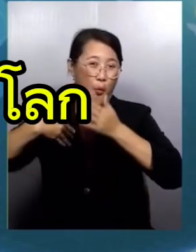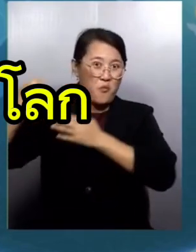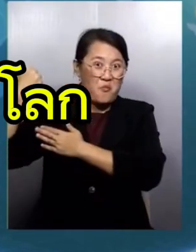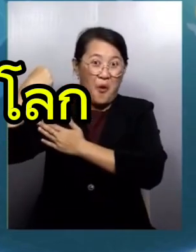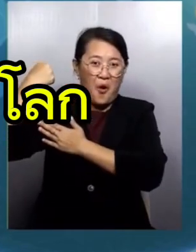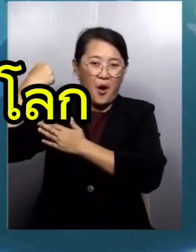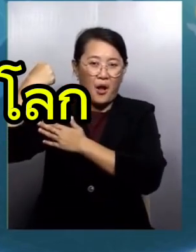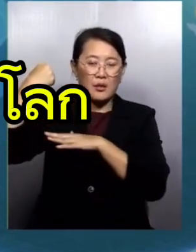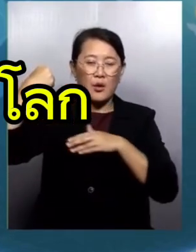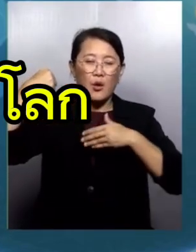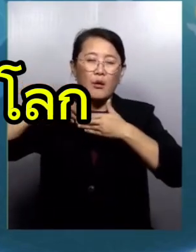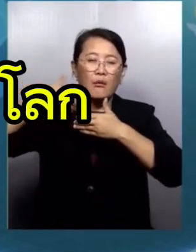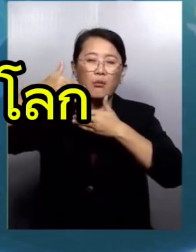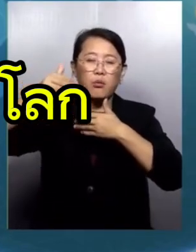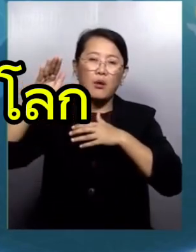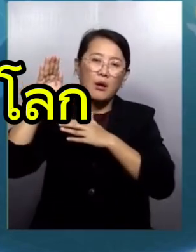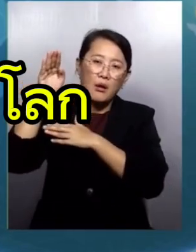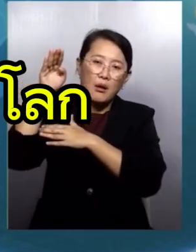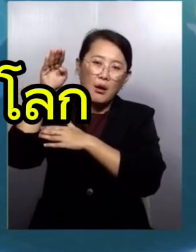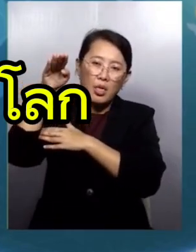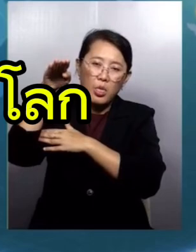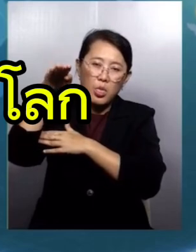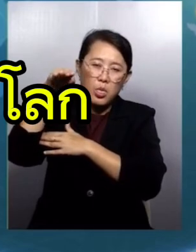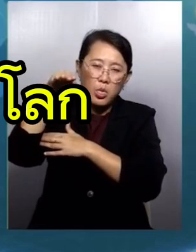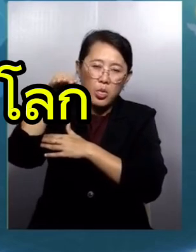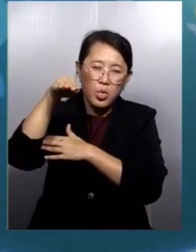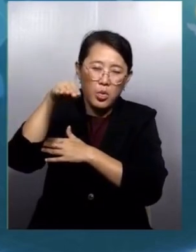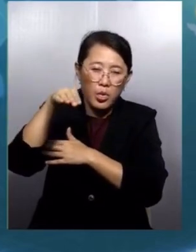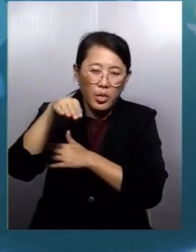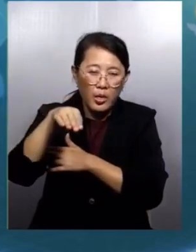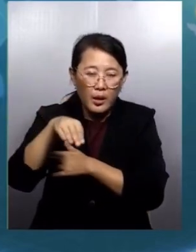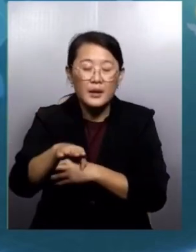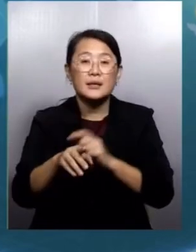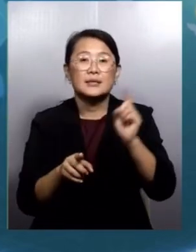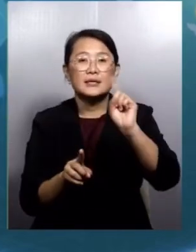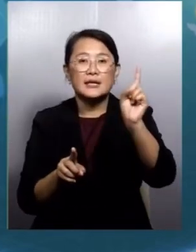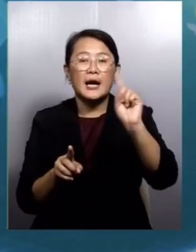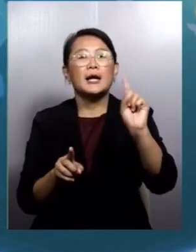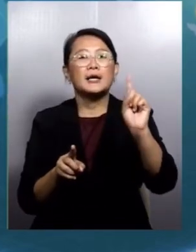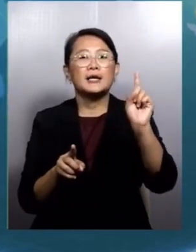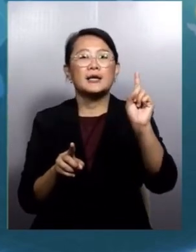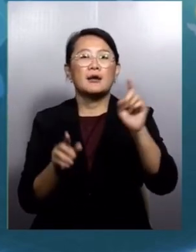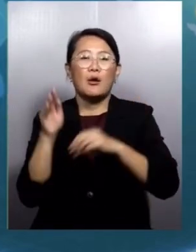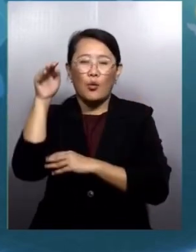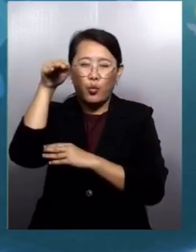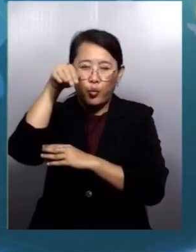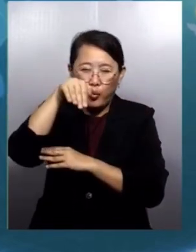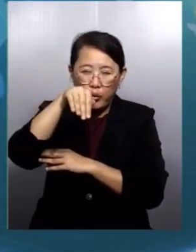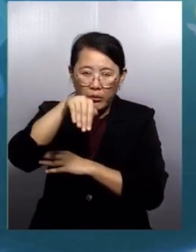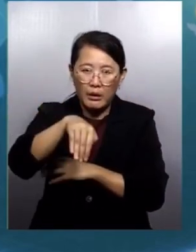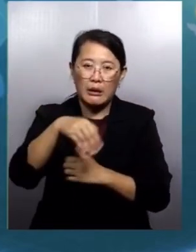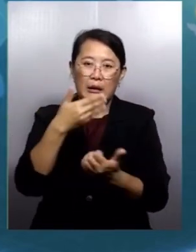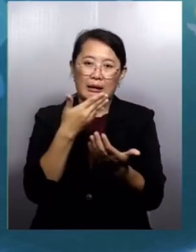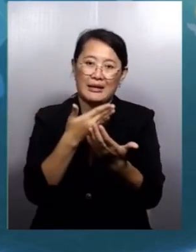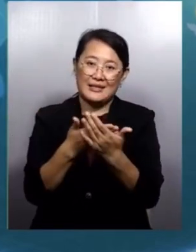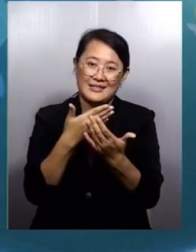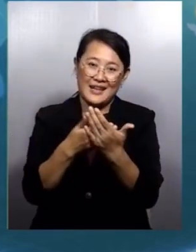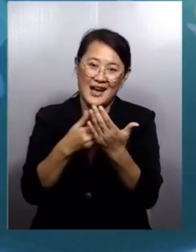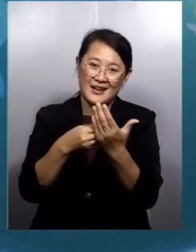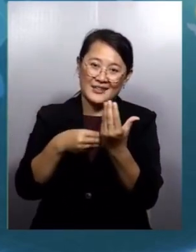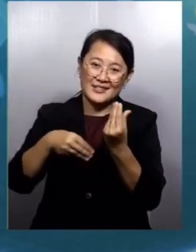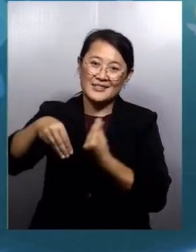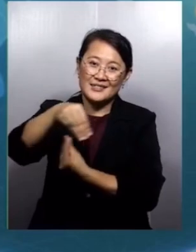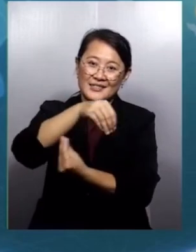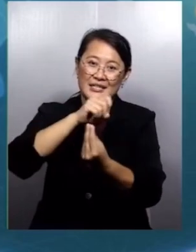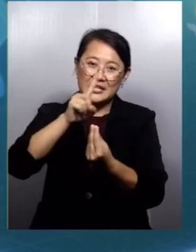จะเริ่มตกต่ำตอนที่มหาอำนาจนั้นน่ะใช้เงินขาดดุลงบประมาณเป็นหนี้สาธารณะมาก